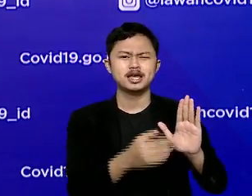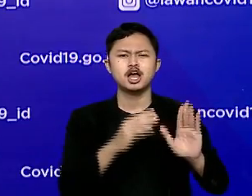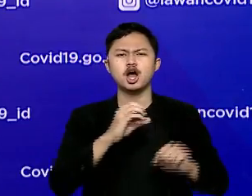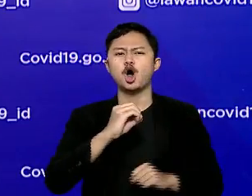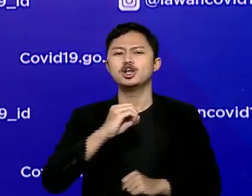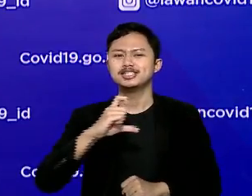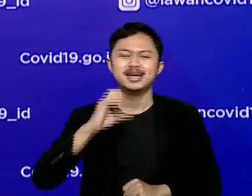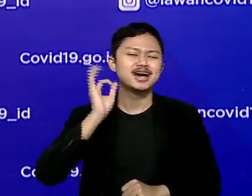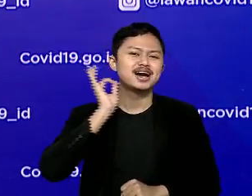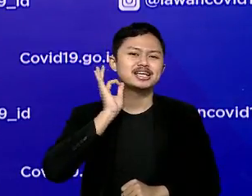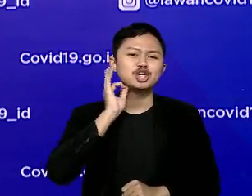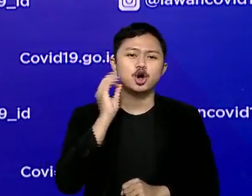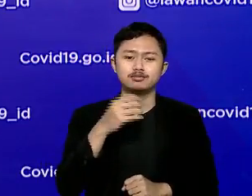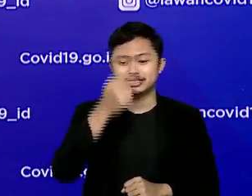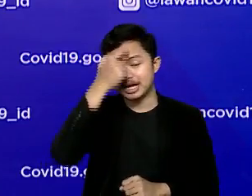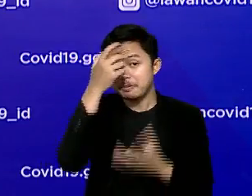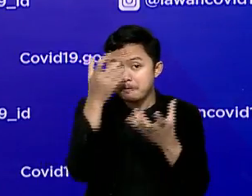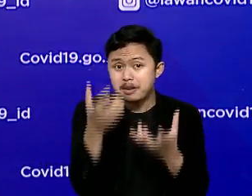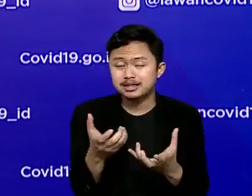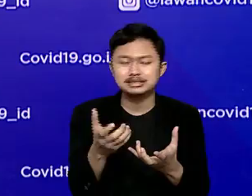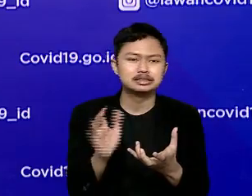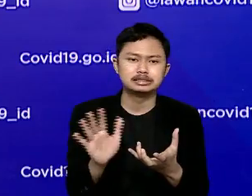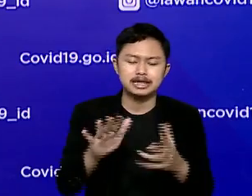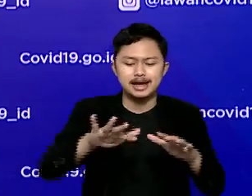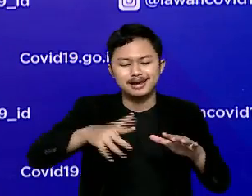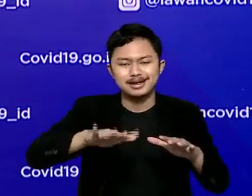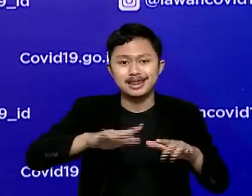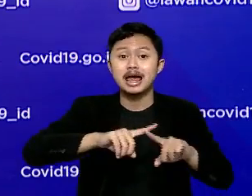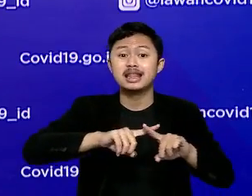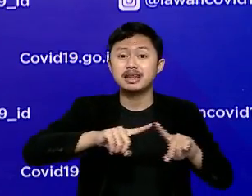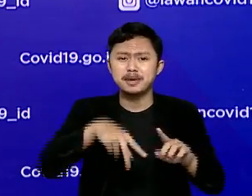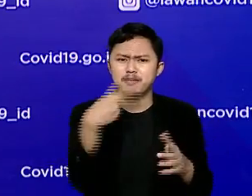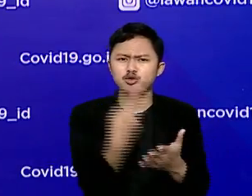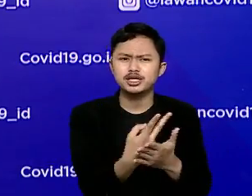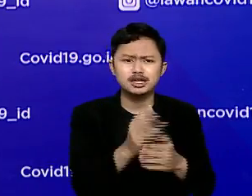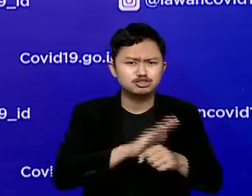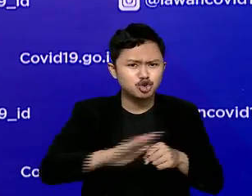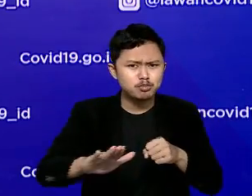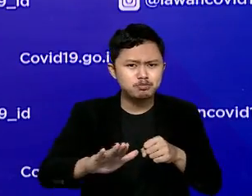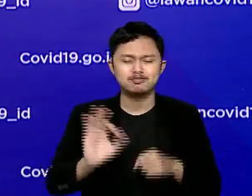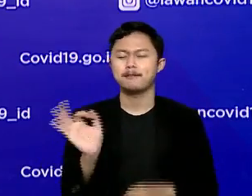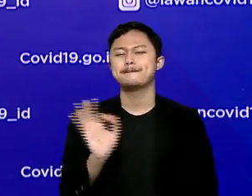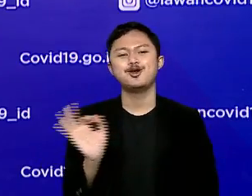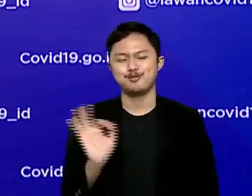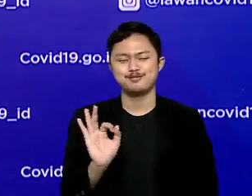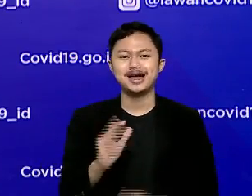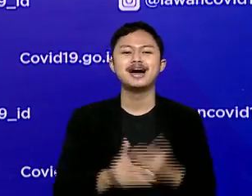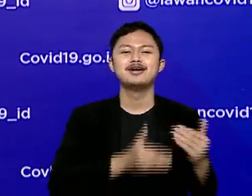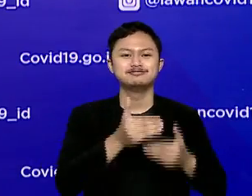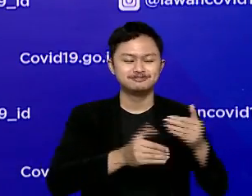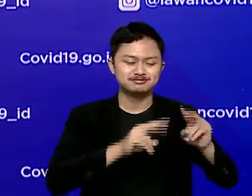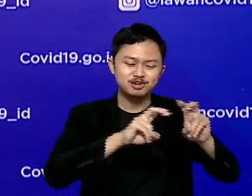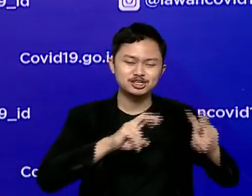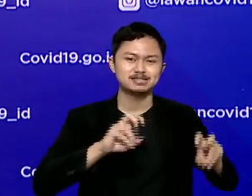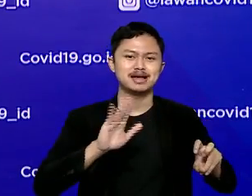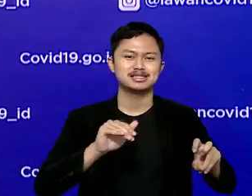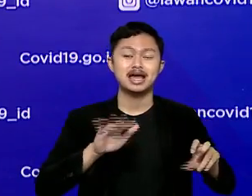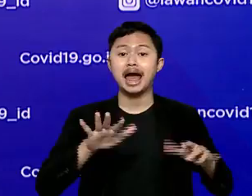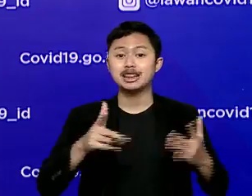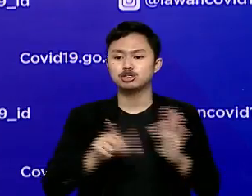varian Omikron, namun data ini belum cukup untuk dijadikan kesimpulan. Begitu pula dengan lama